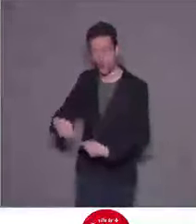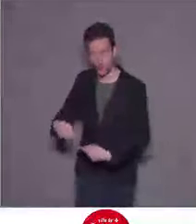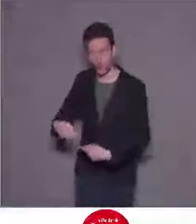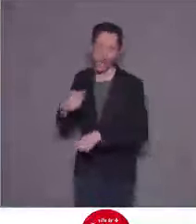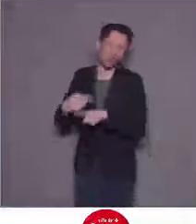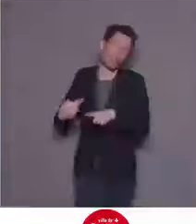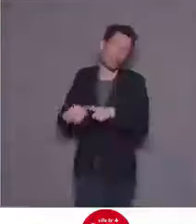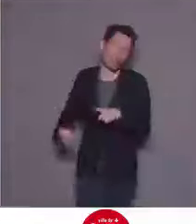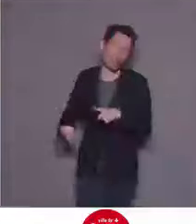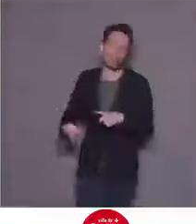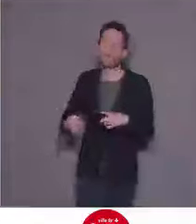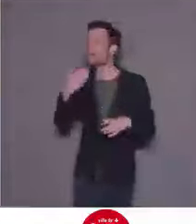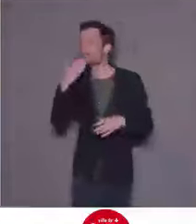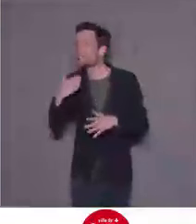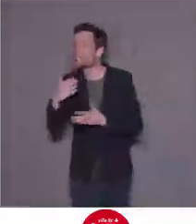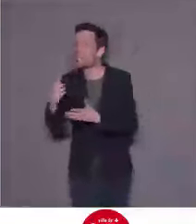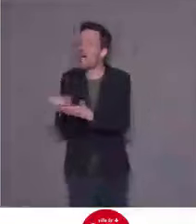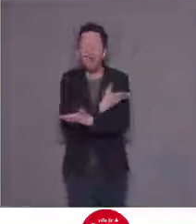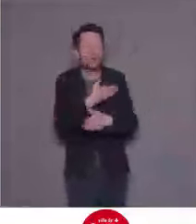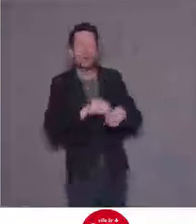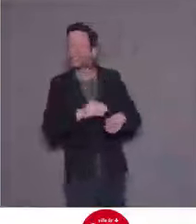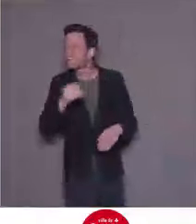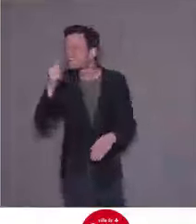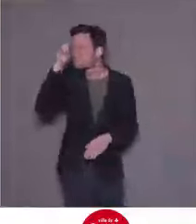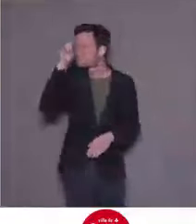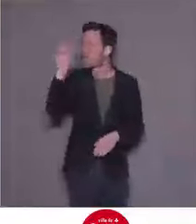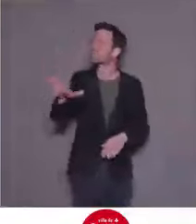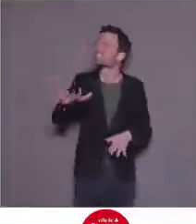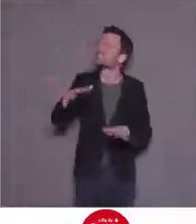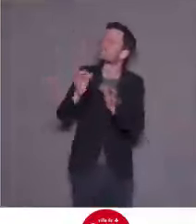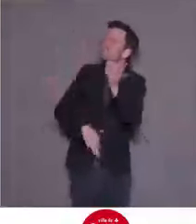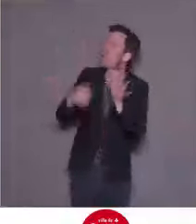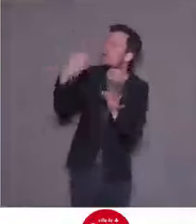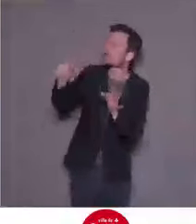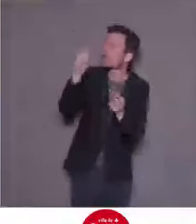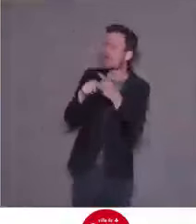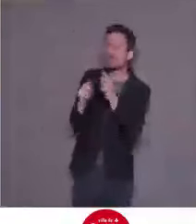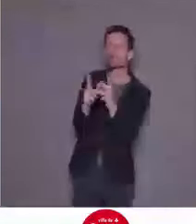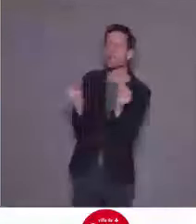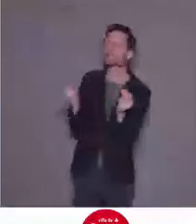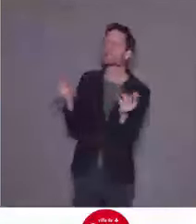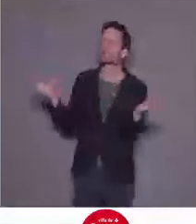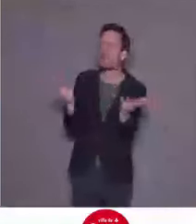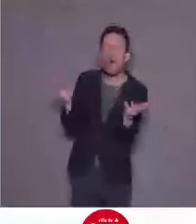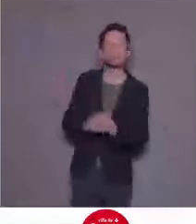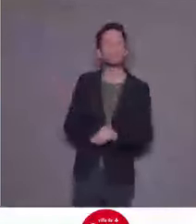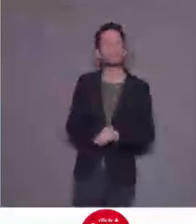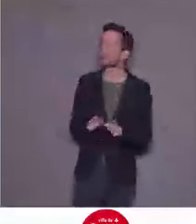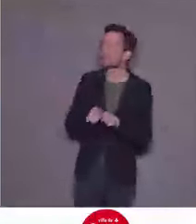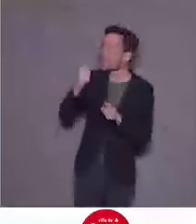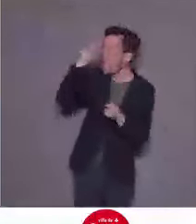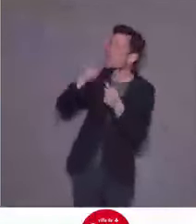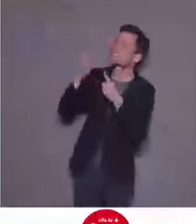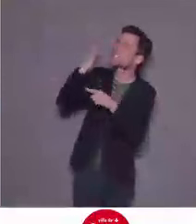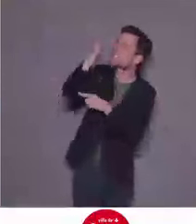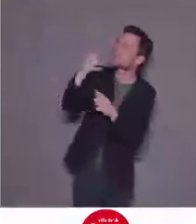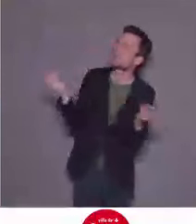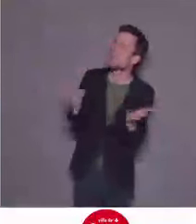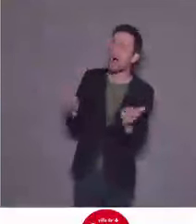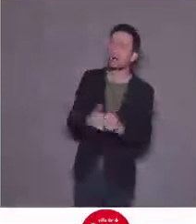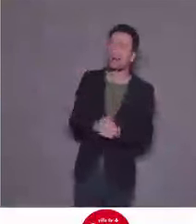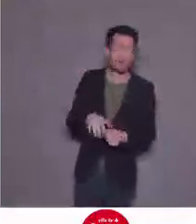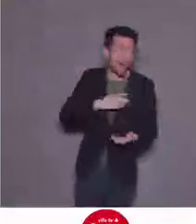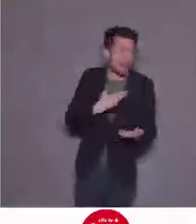notre conseil ce qu'en sait être votre bilan en matière de propreté et ce que demeure perspective en une matière qui